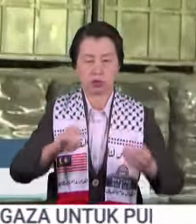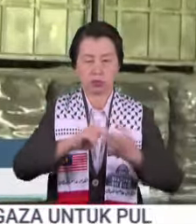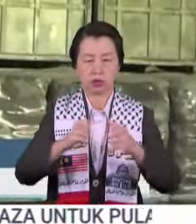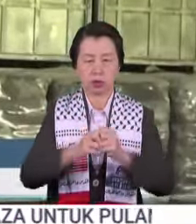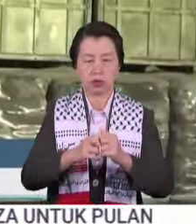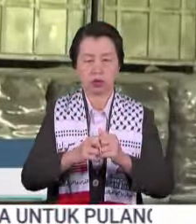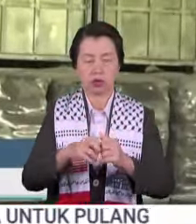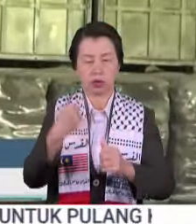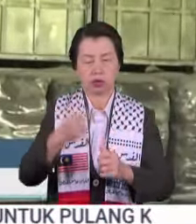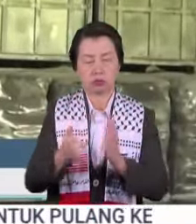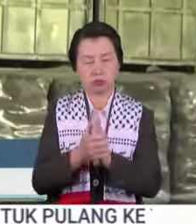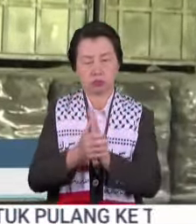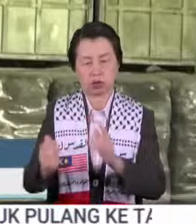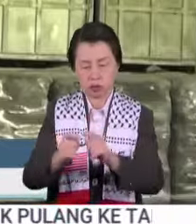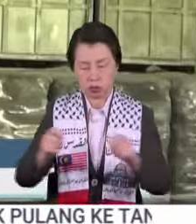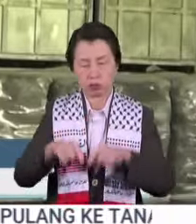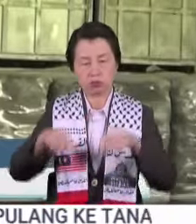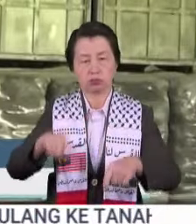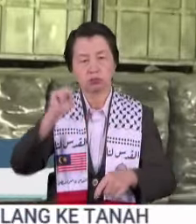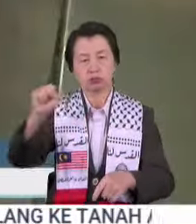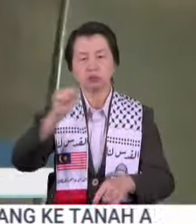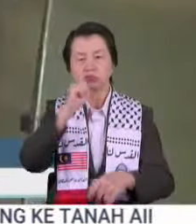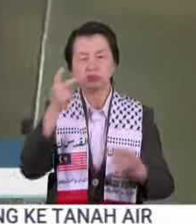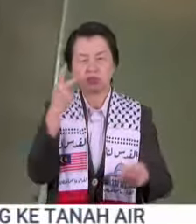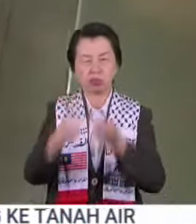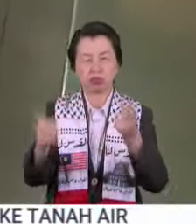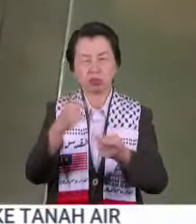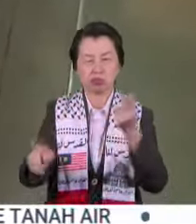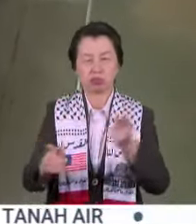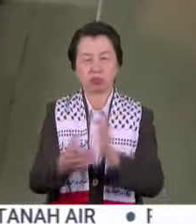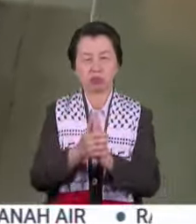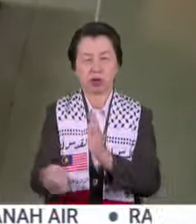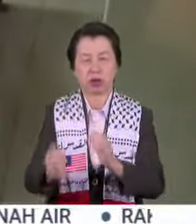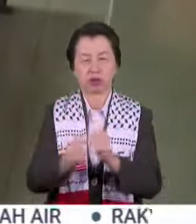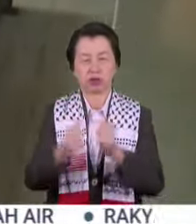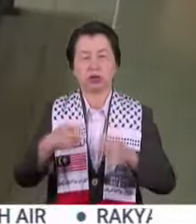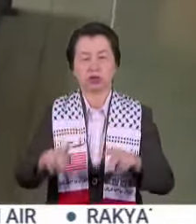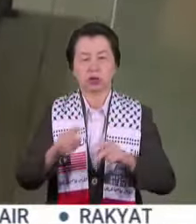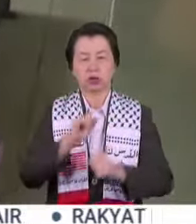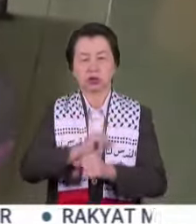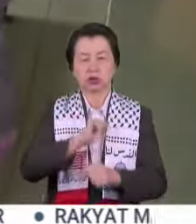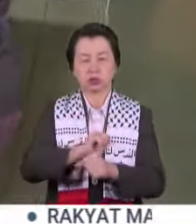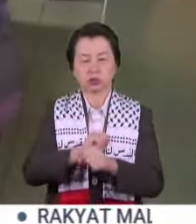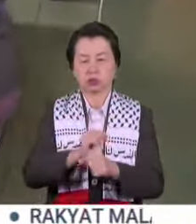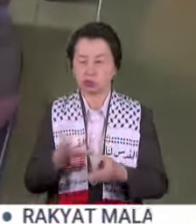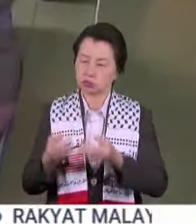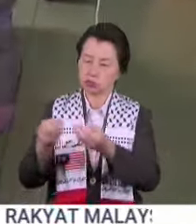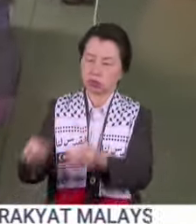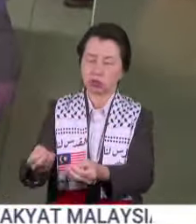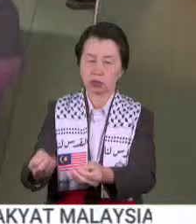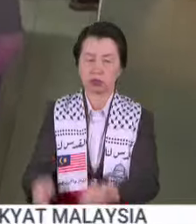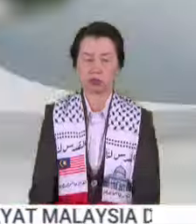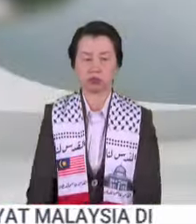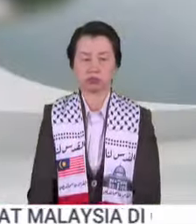lkap bakat tempatan mengenai ketidakpadanan bakat dengan peluang pekerjaan yang